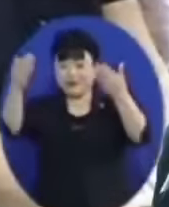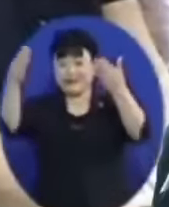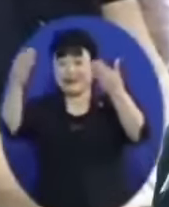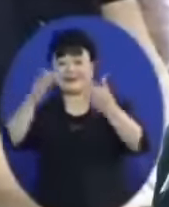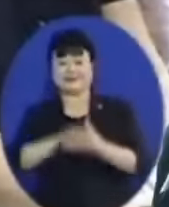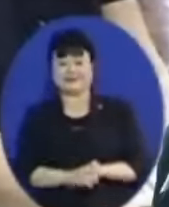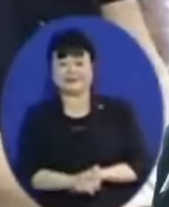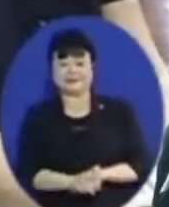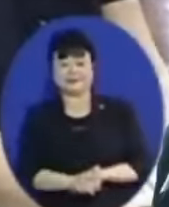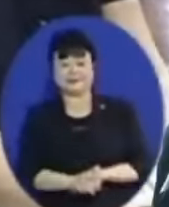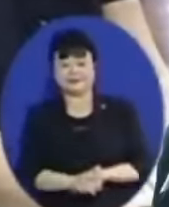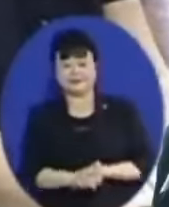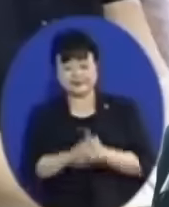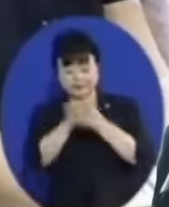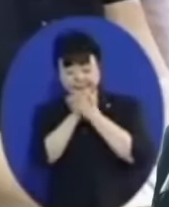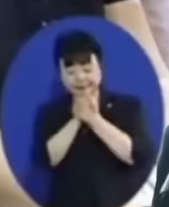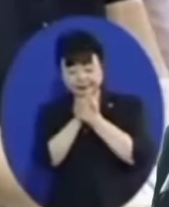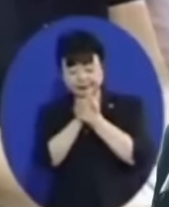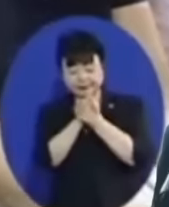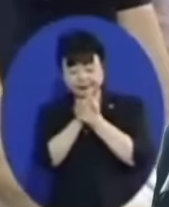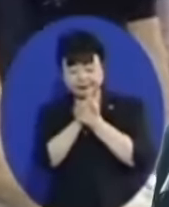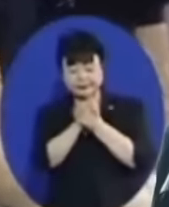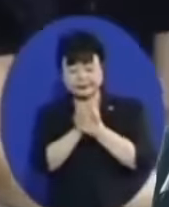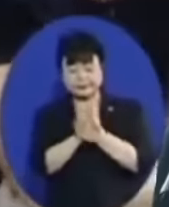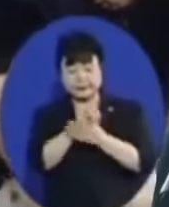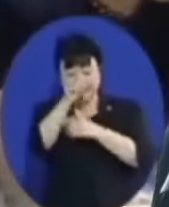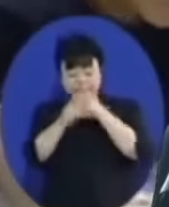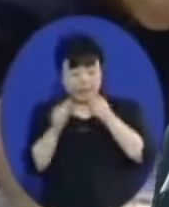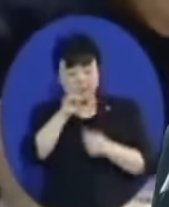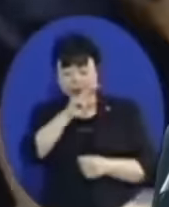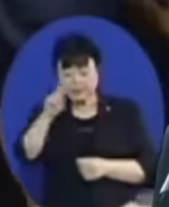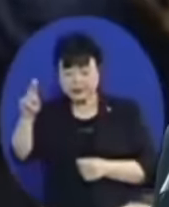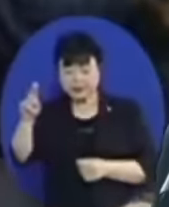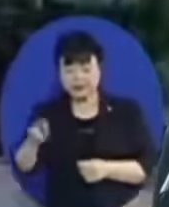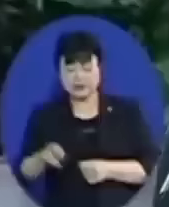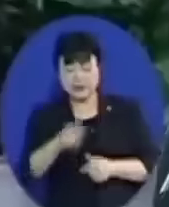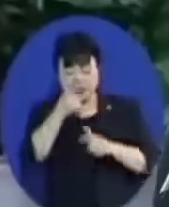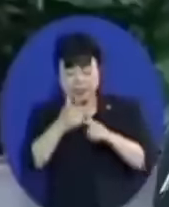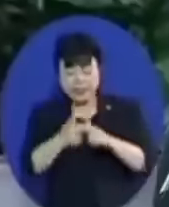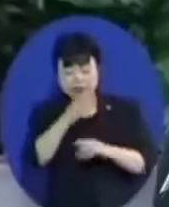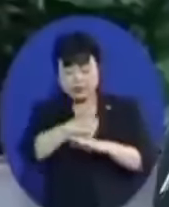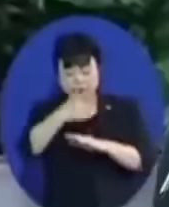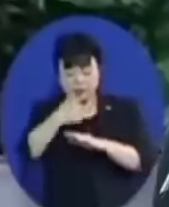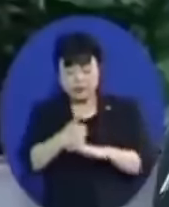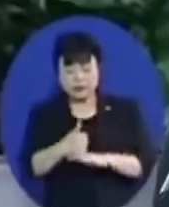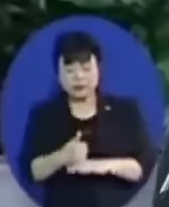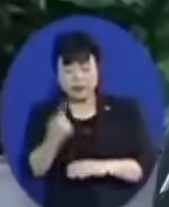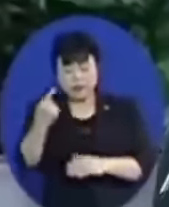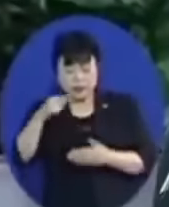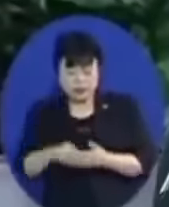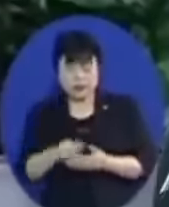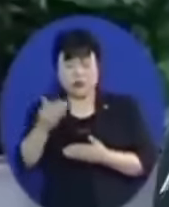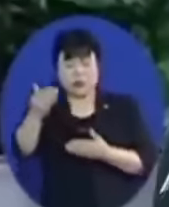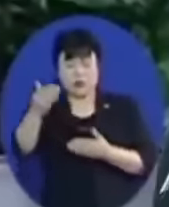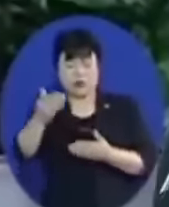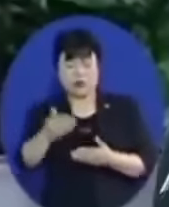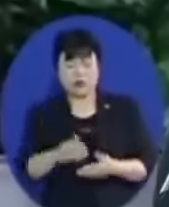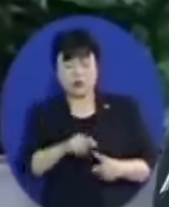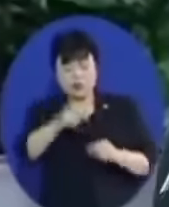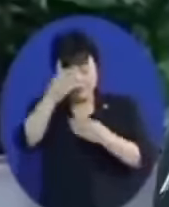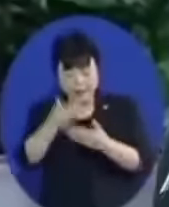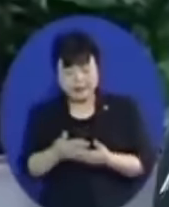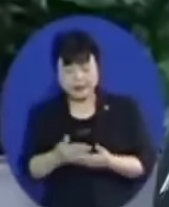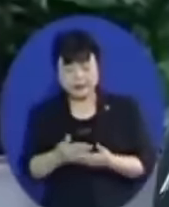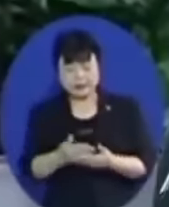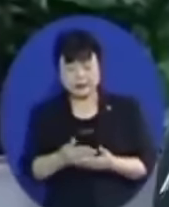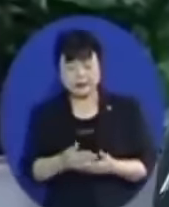축원합니다. 우리 기도 드리십시다. 하나님 아버지여, 예수 그리스도를 단순히 믿음으로 우리가 구원을